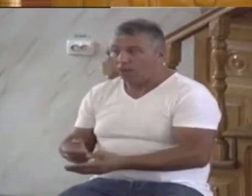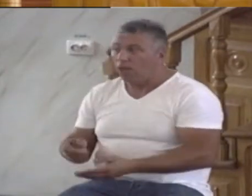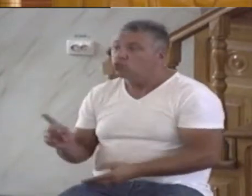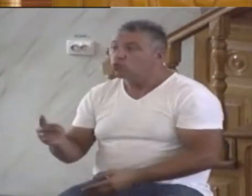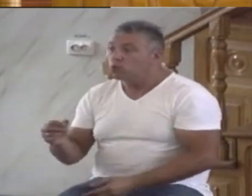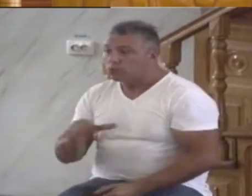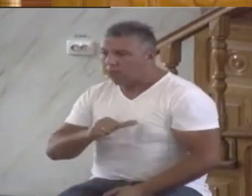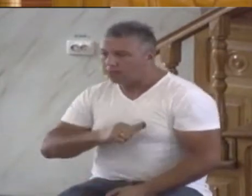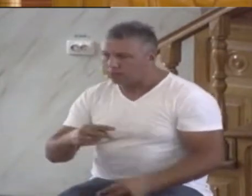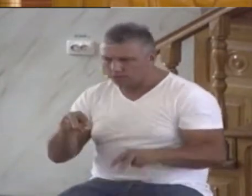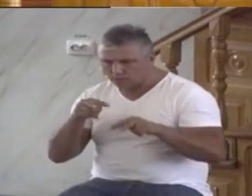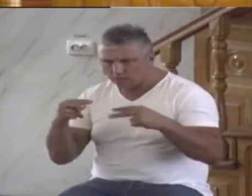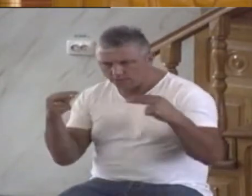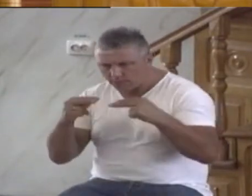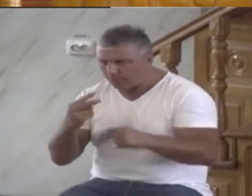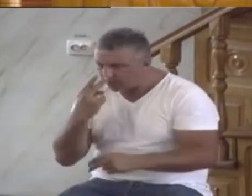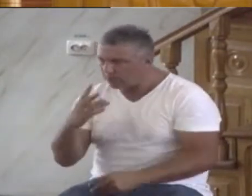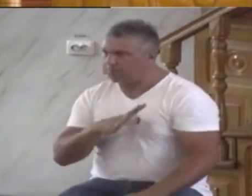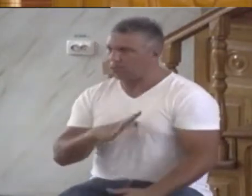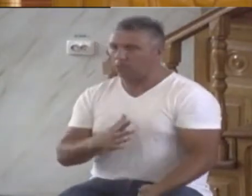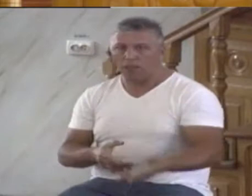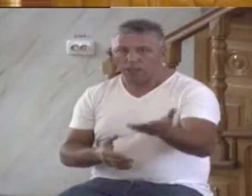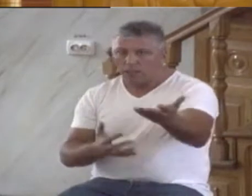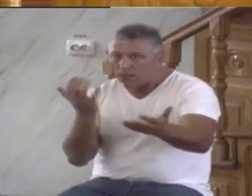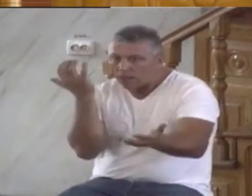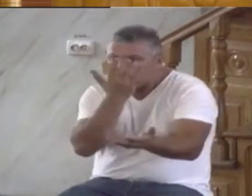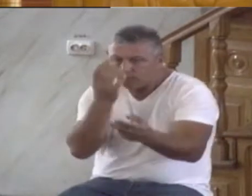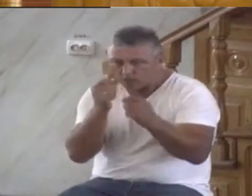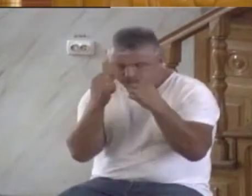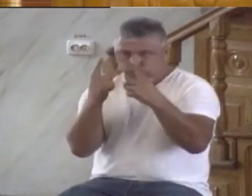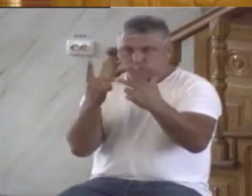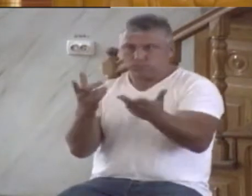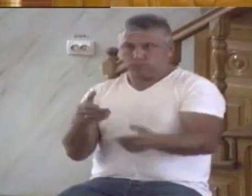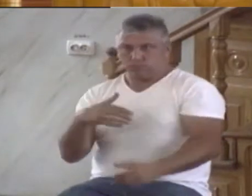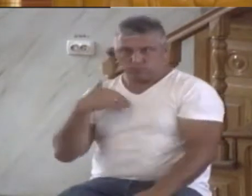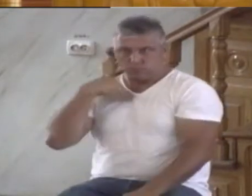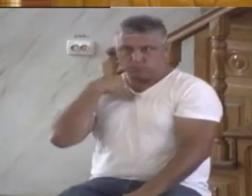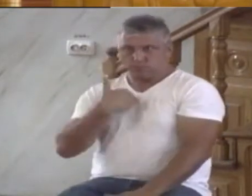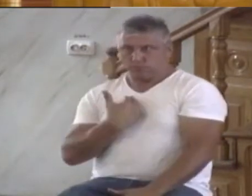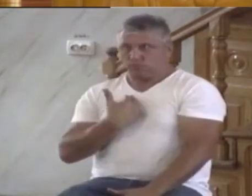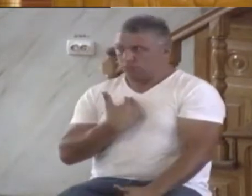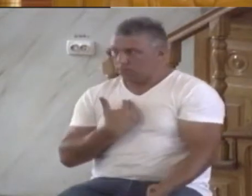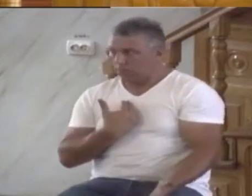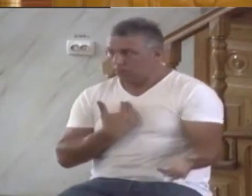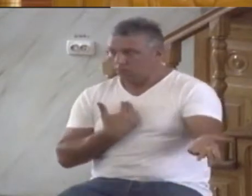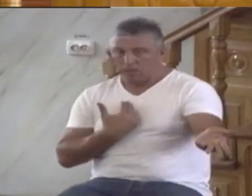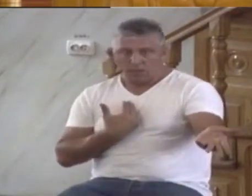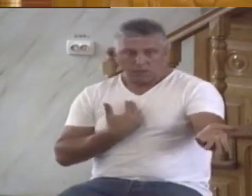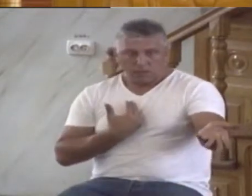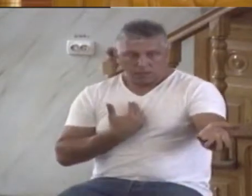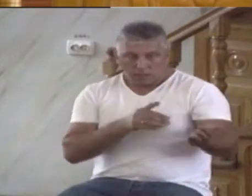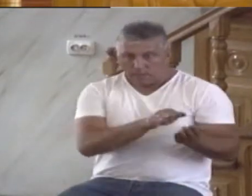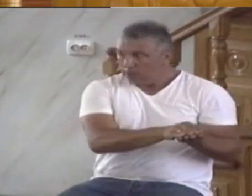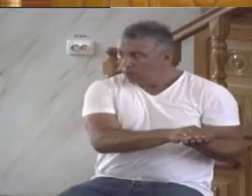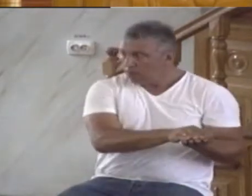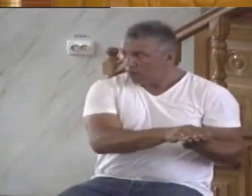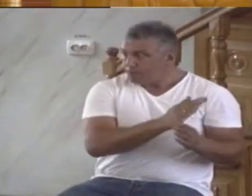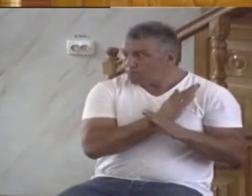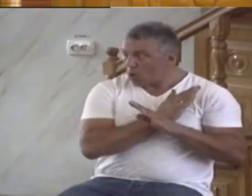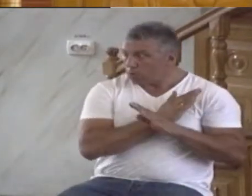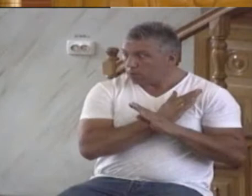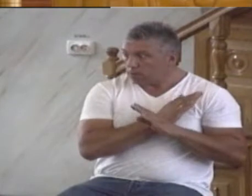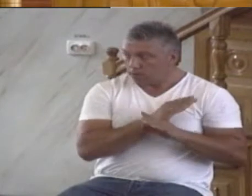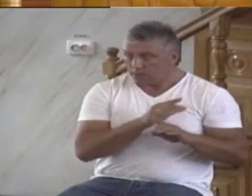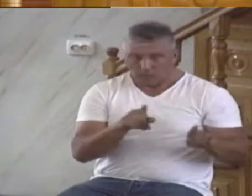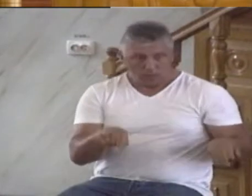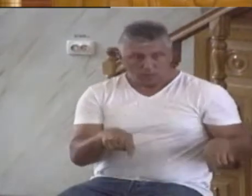и хромые ходят, прокаженные очищаются, и глухие слышат, мертвые воскресают, и